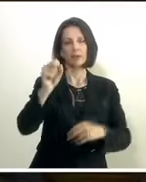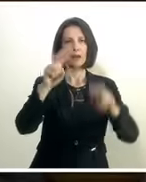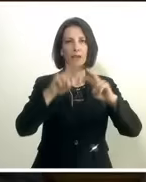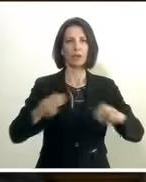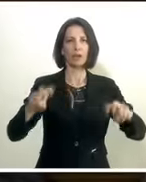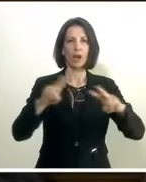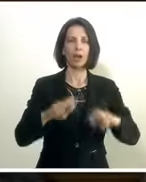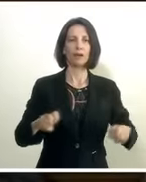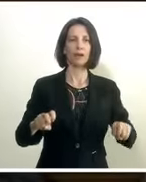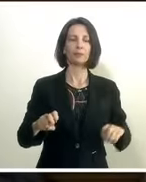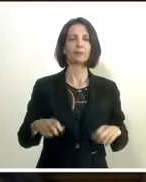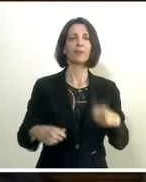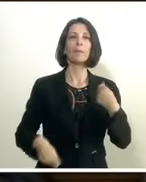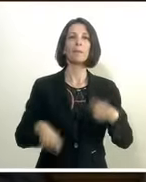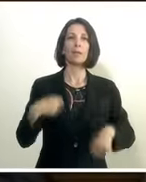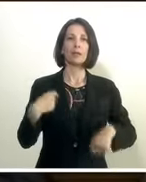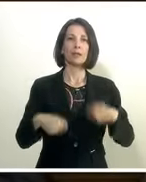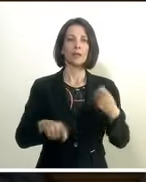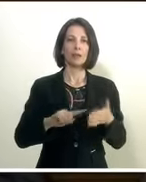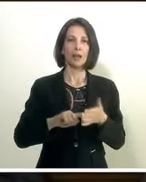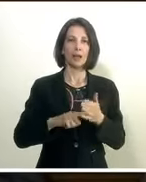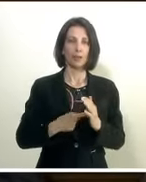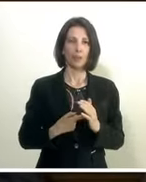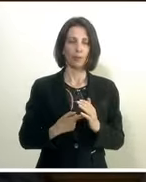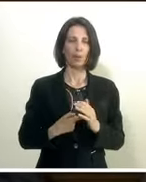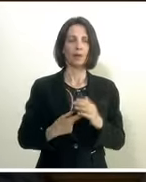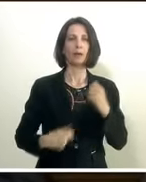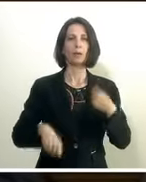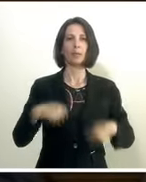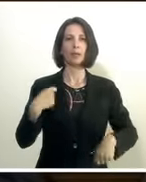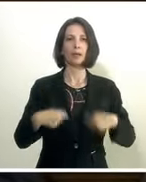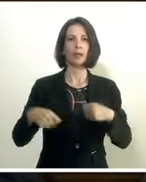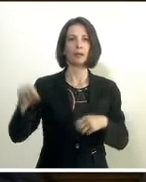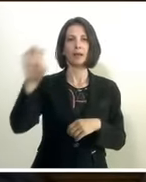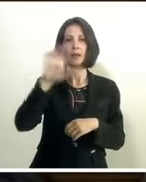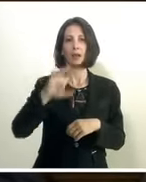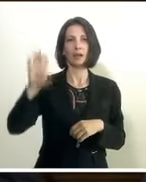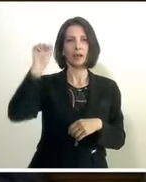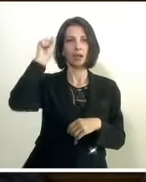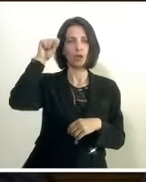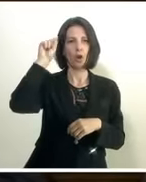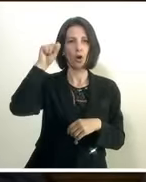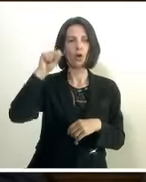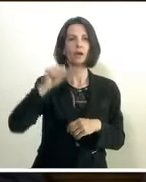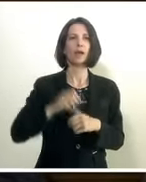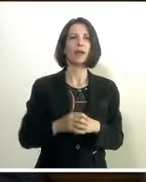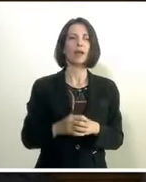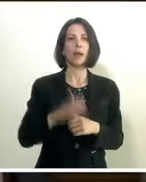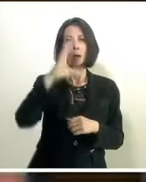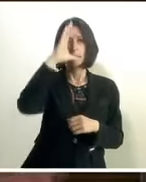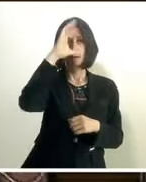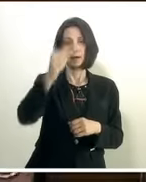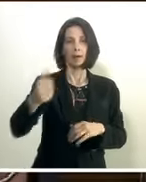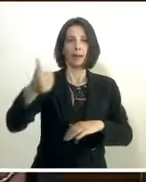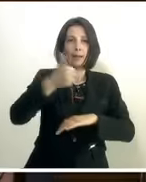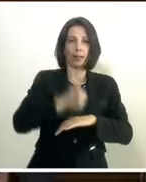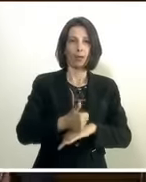presidente della Repubblica signor presidente della regione magnifico rettore Gavino tutti colleghi